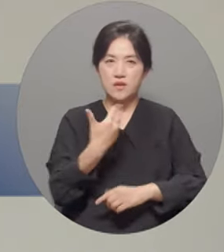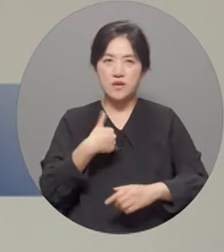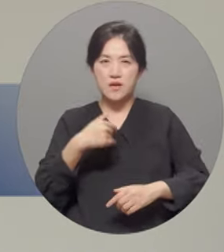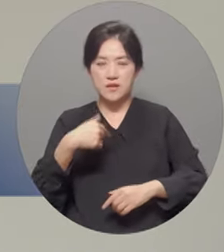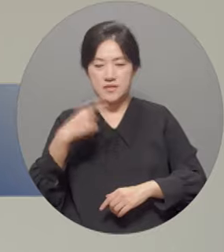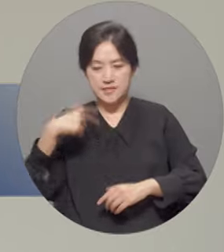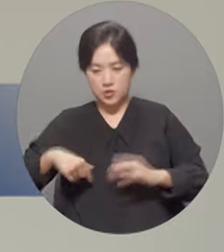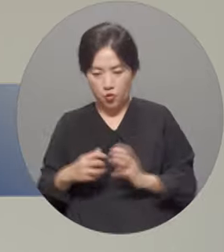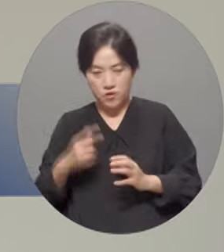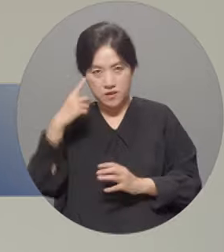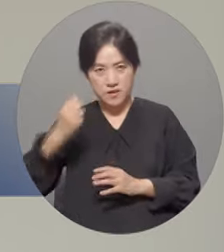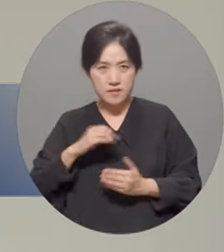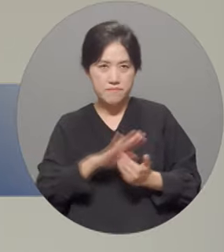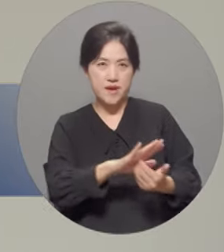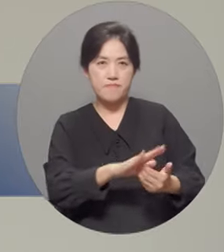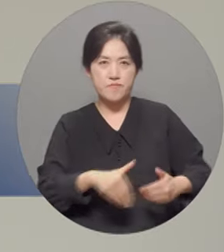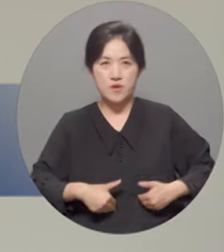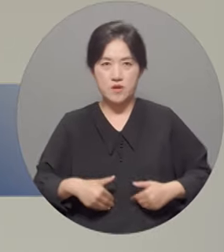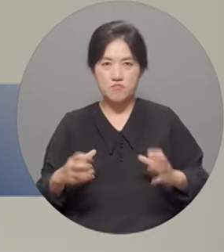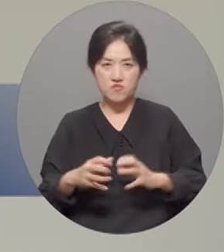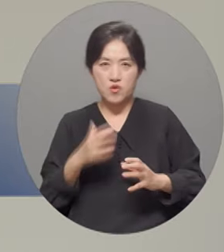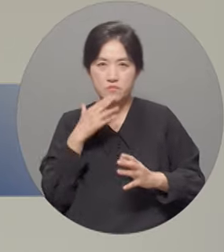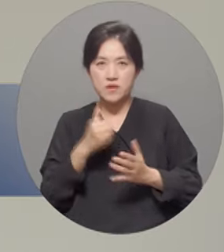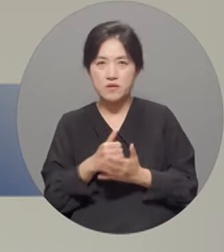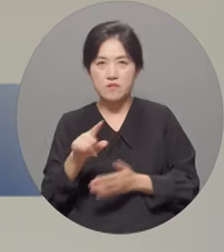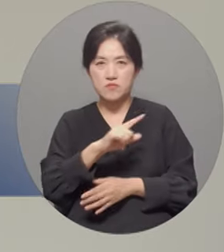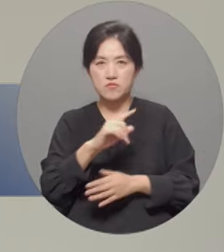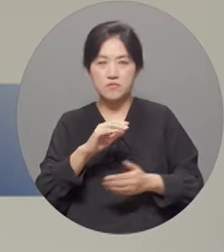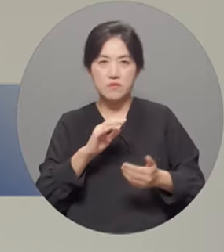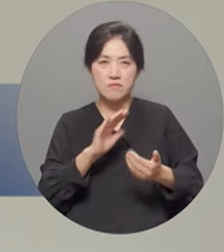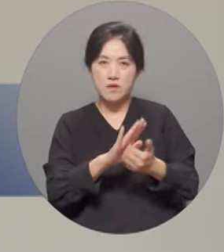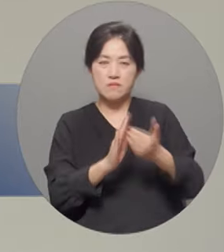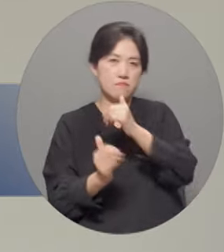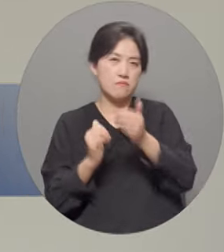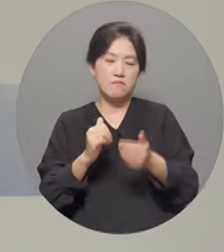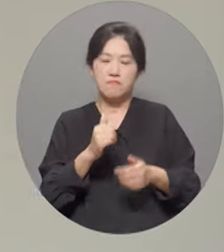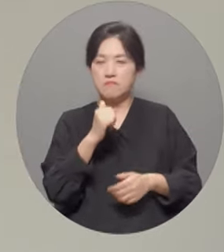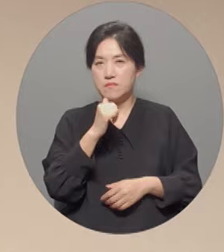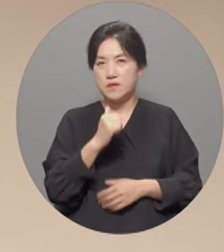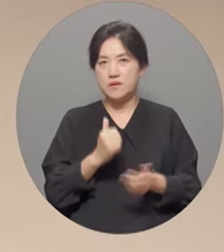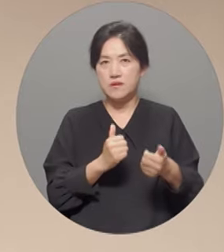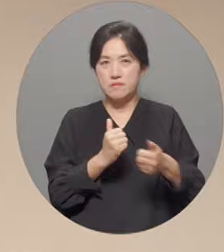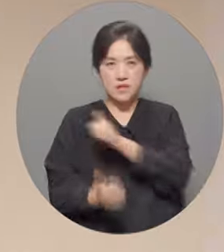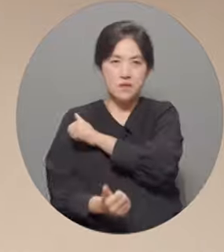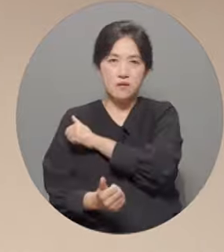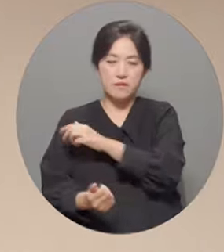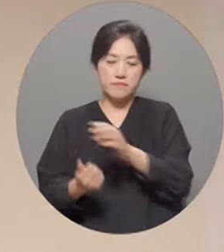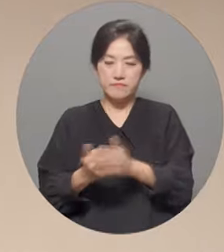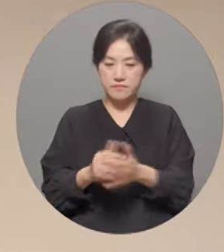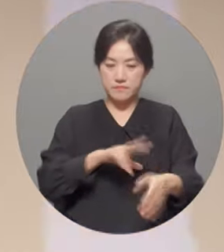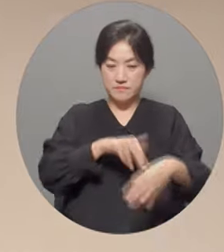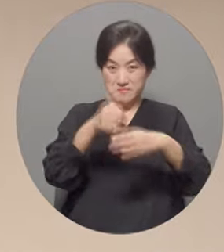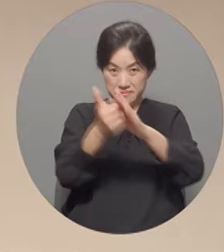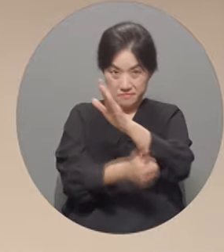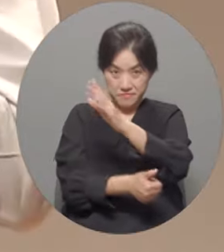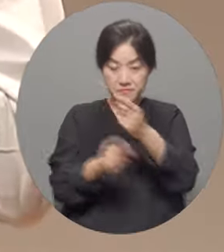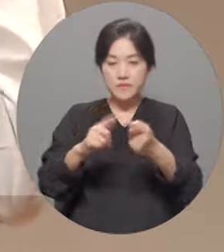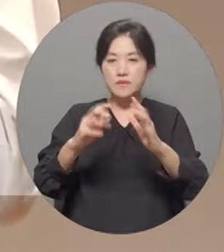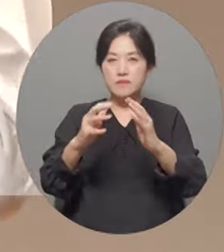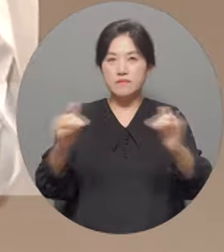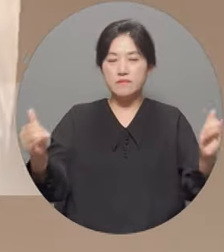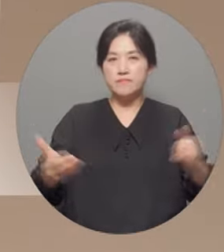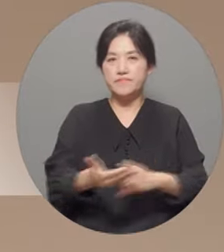정신으로 막아내야 된다. 뭉치지 않으면 그 어떤 것도 우리가 막아낼 수 없다. 또 총선 참패를 두고